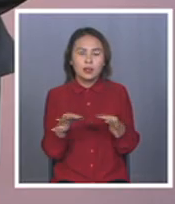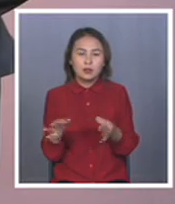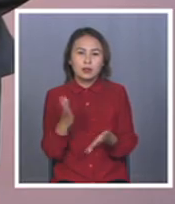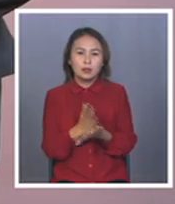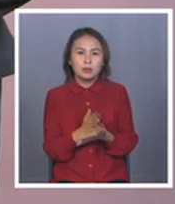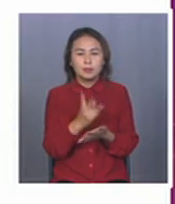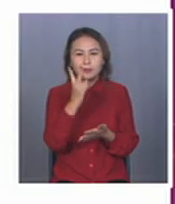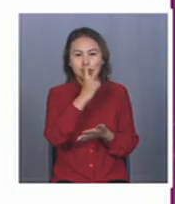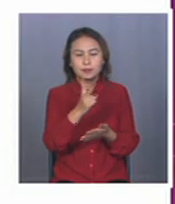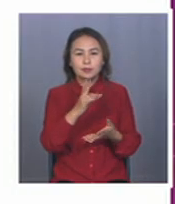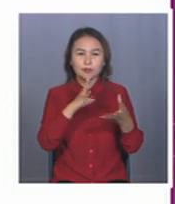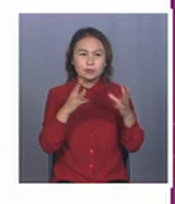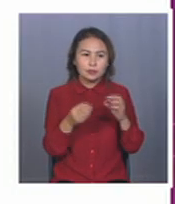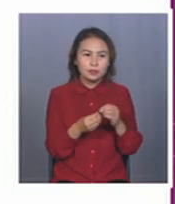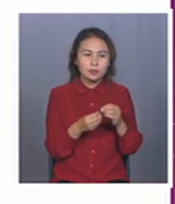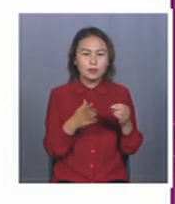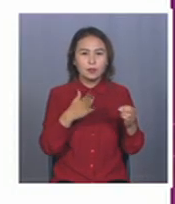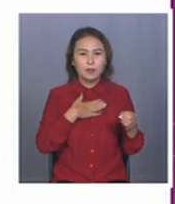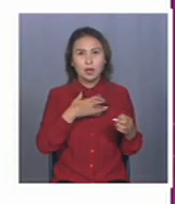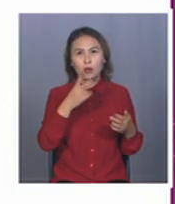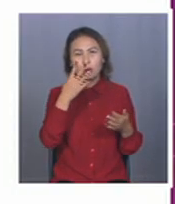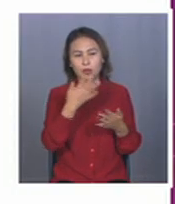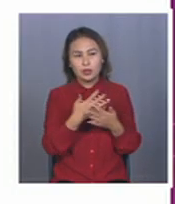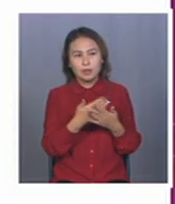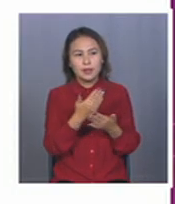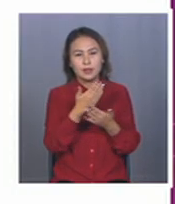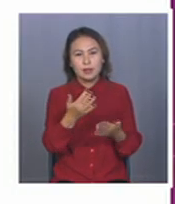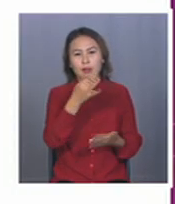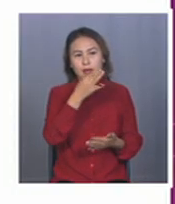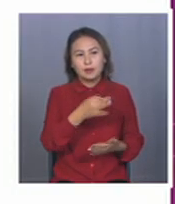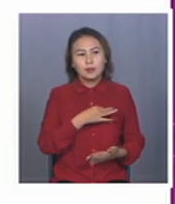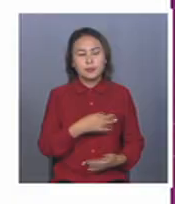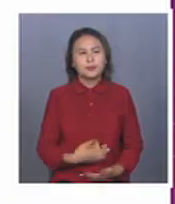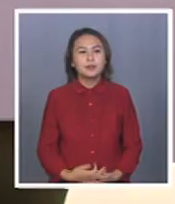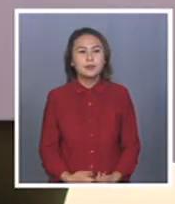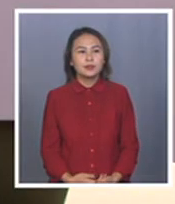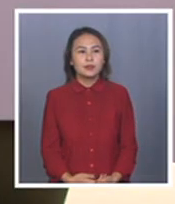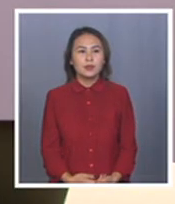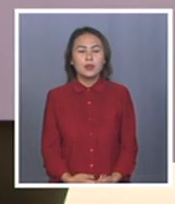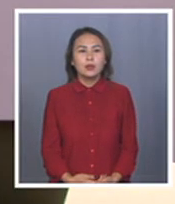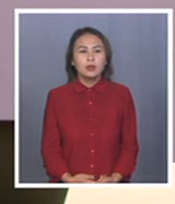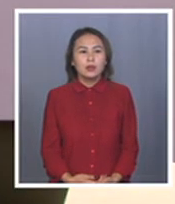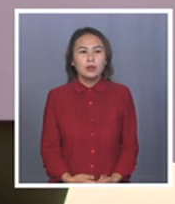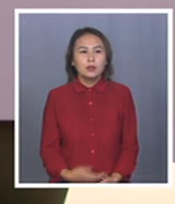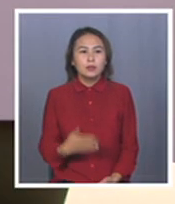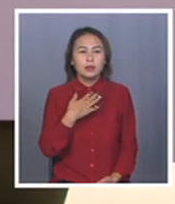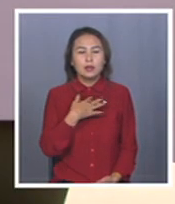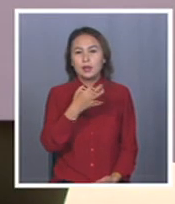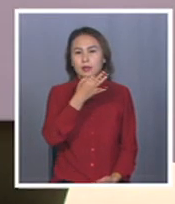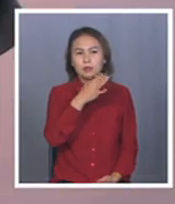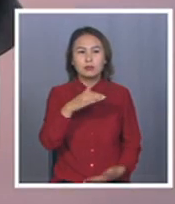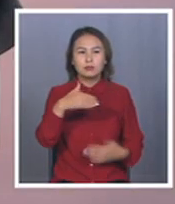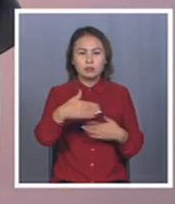қорту барысында мен көрсетемін, сен айт ойынын ойнайық. Мен сендерге текшенің кез келген қырын